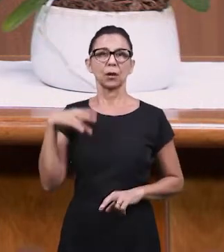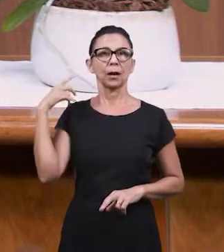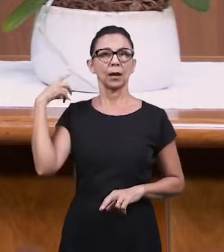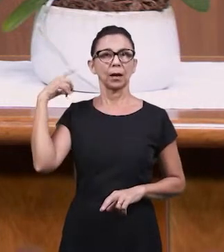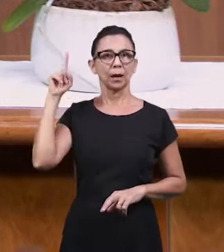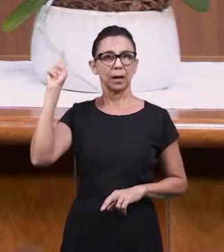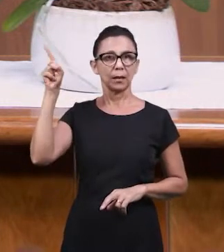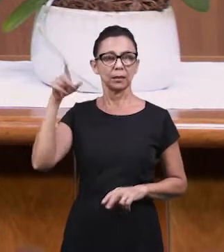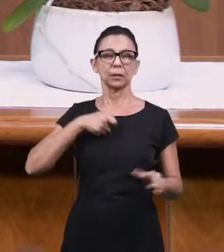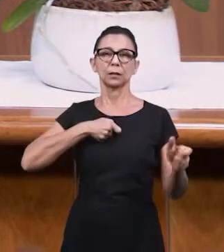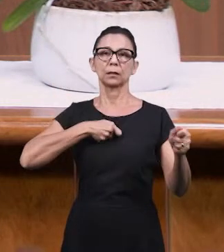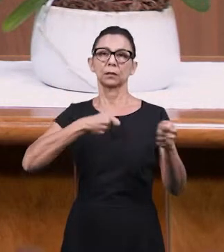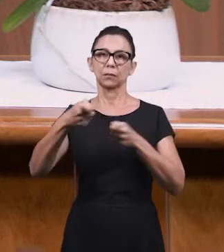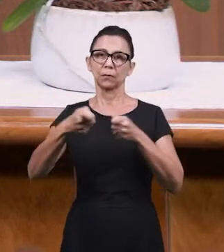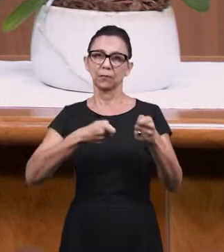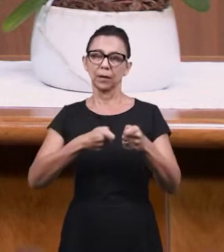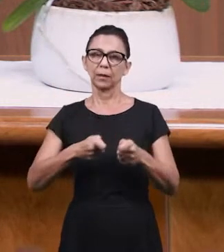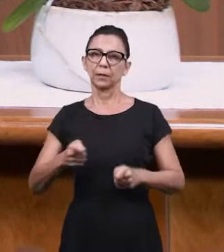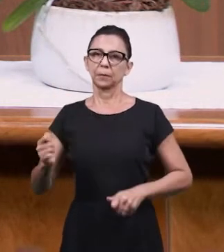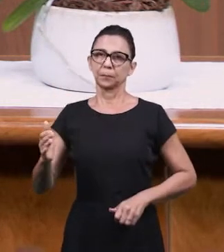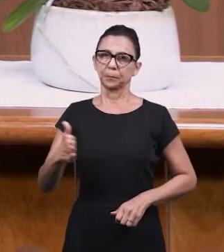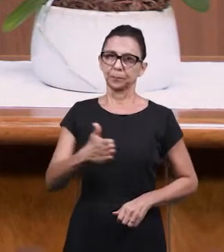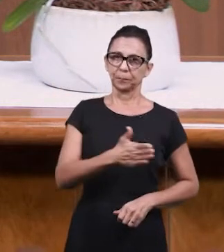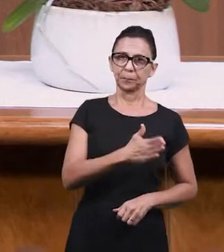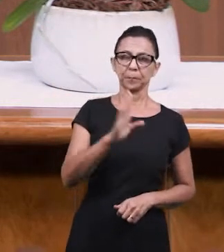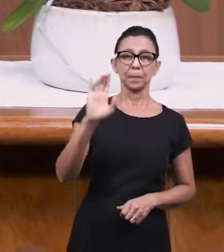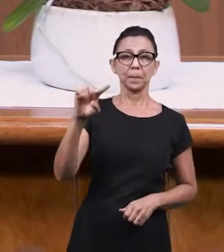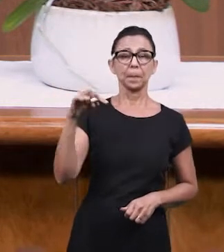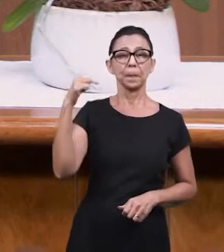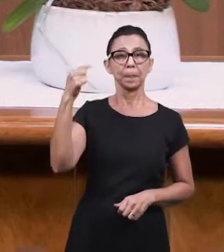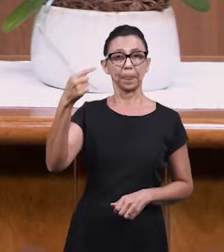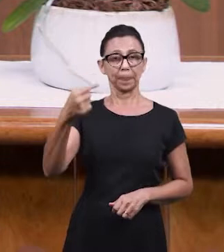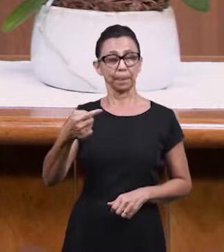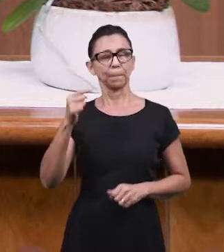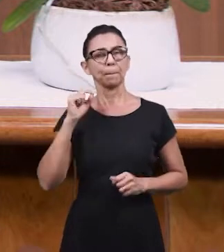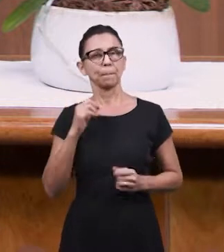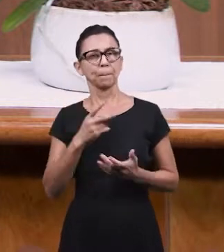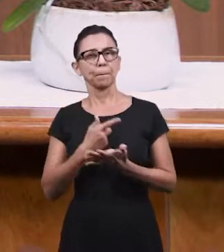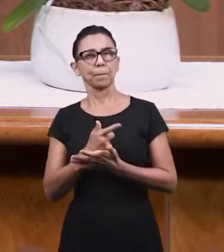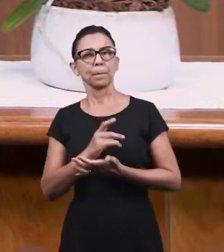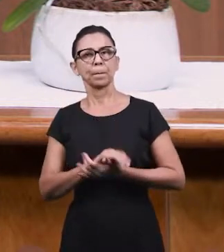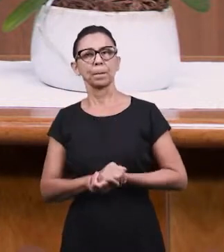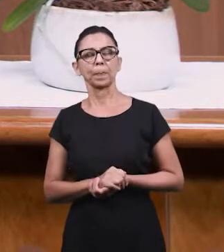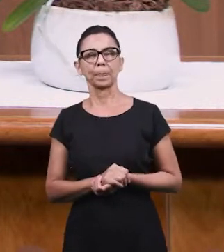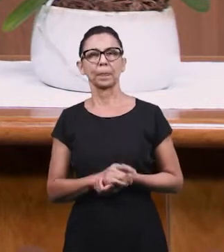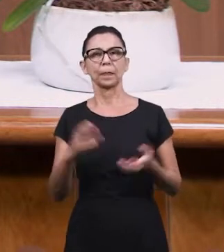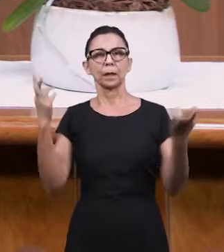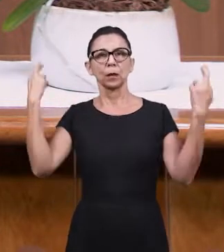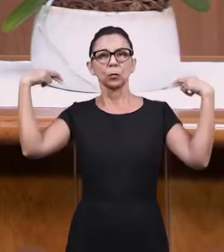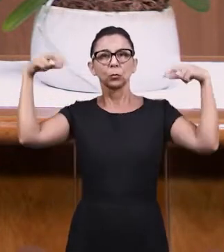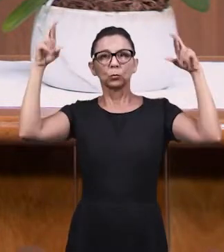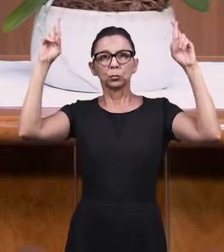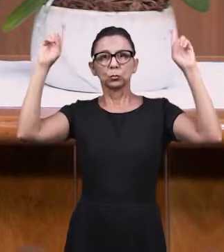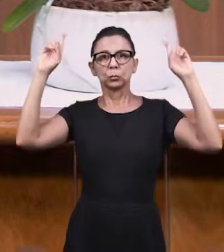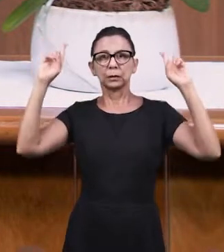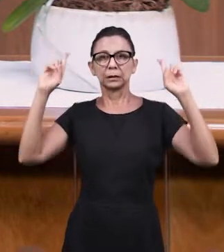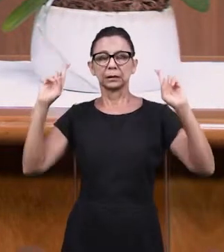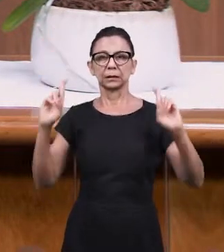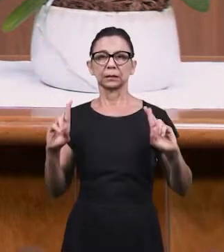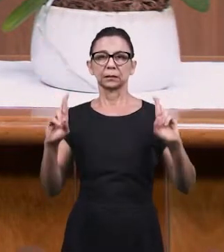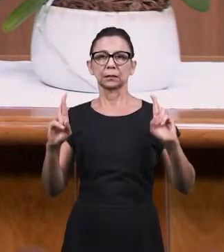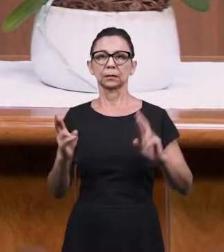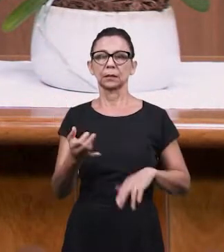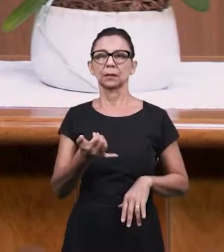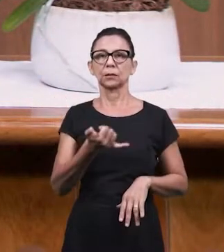Ensuite, qu'est-ce que le Seigneur oriente? Que le sang de l'agneau, du